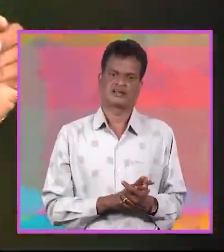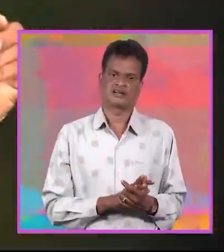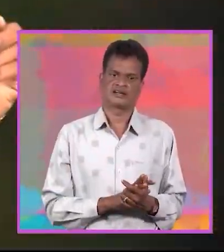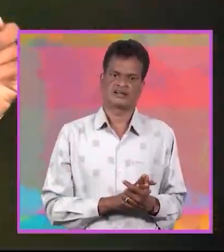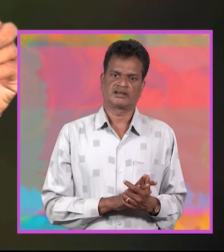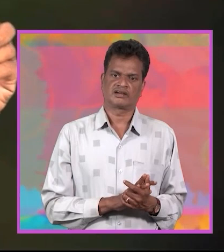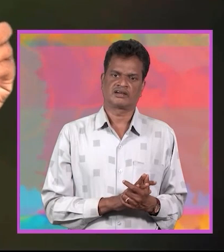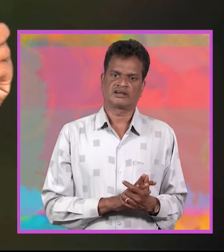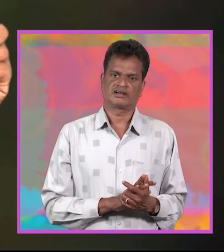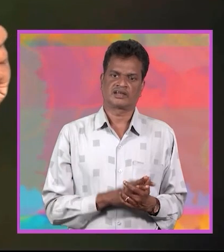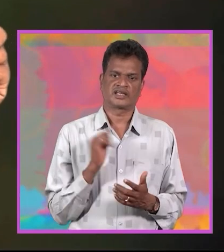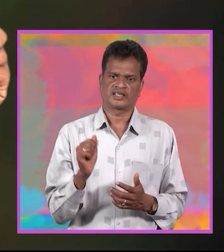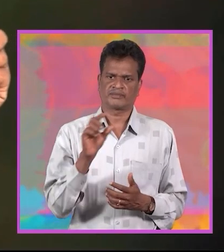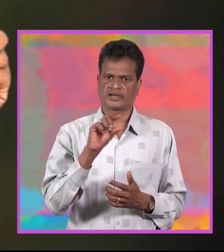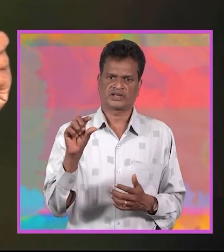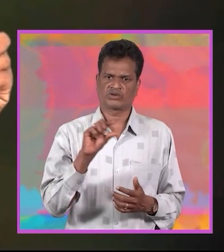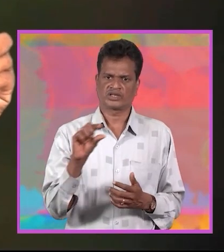இது எவ்வகை பெயரை குறிக்கும்?